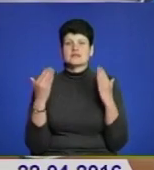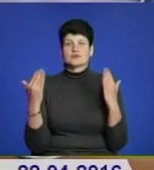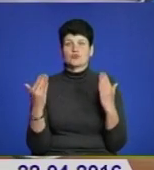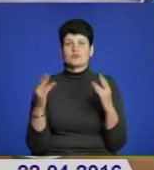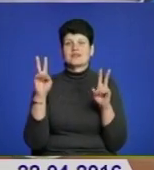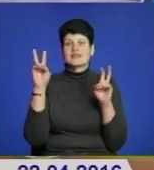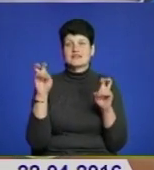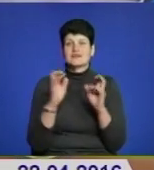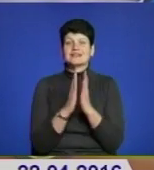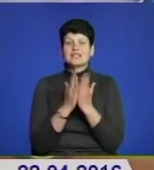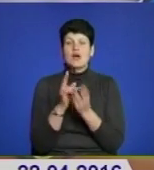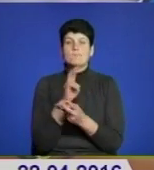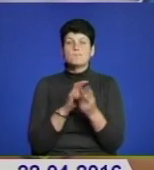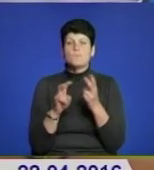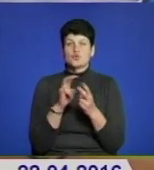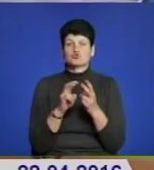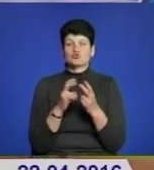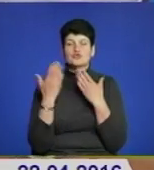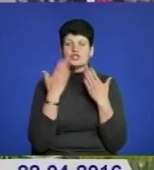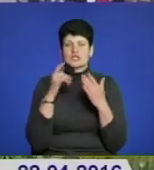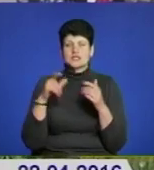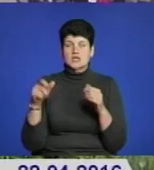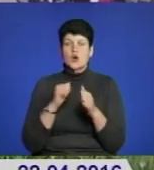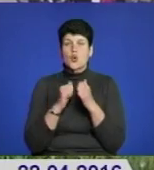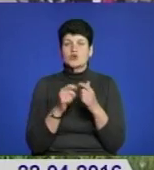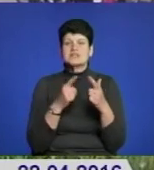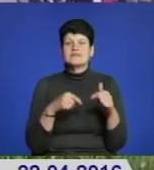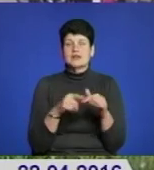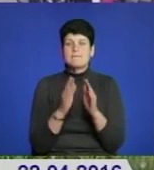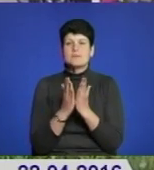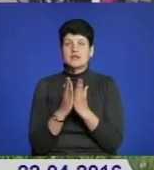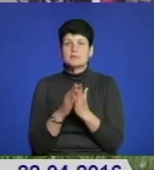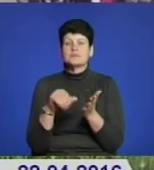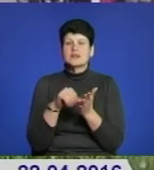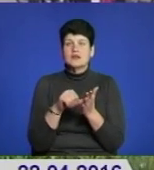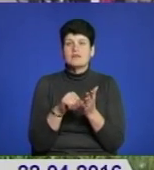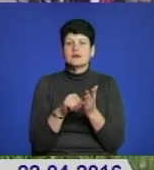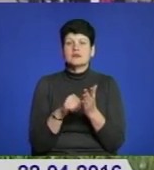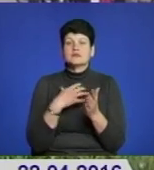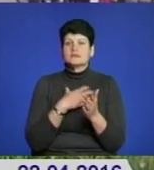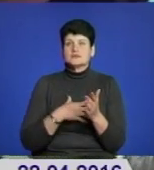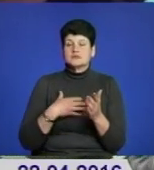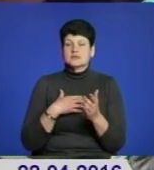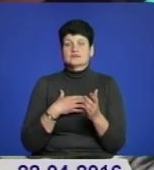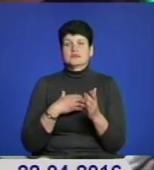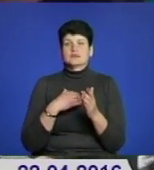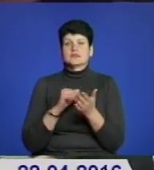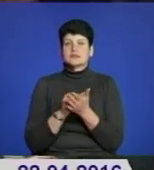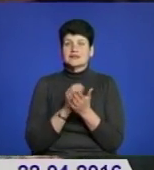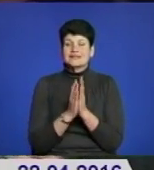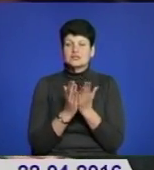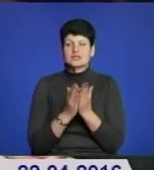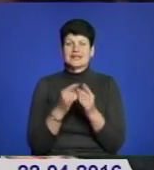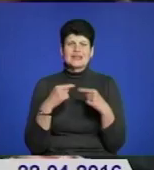назвою «Книга в пошуку читача». Кожен з відділів бібліотеки представив актуальні і затребувані видання різного